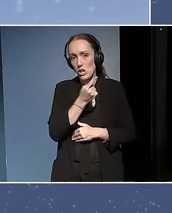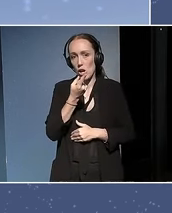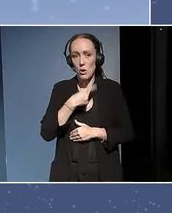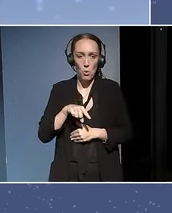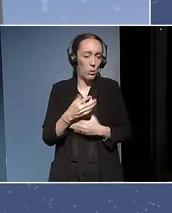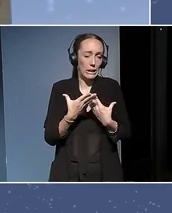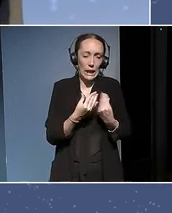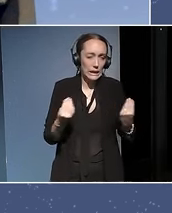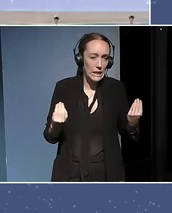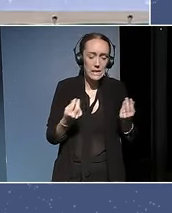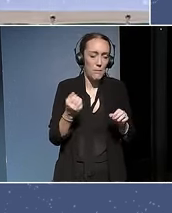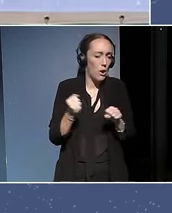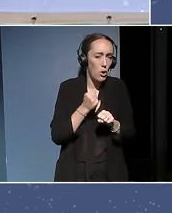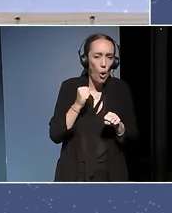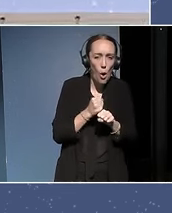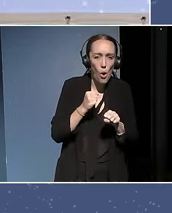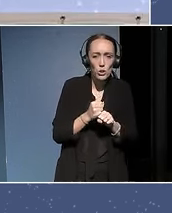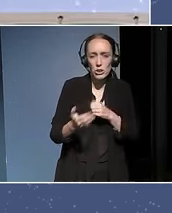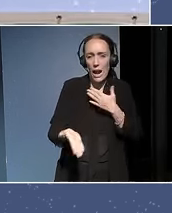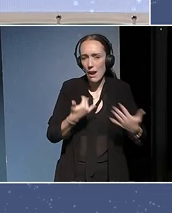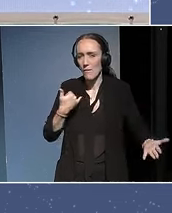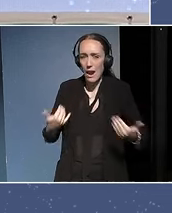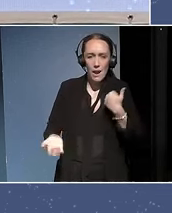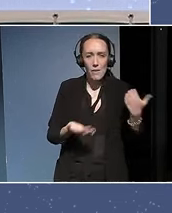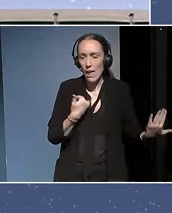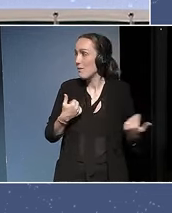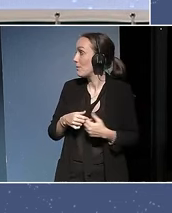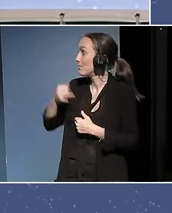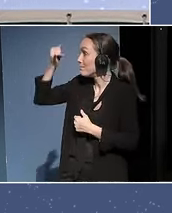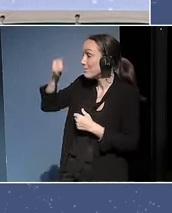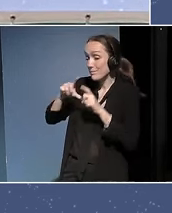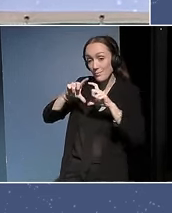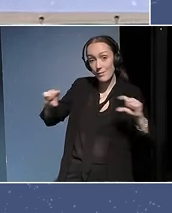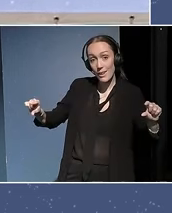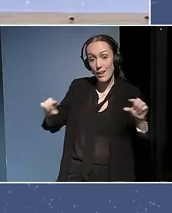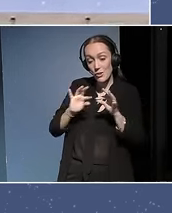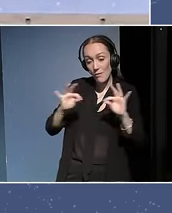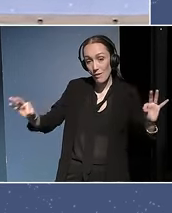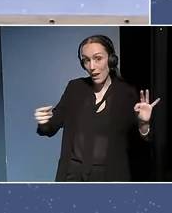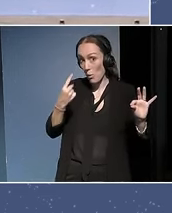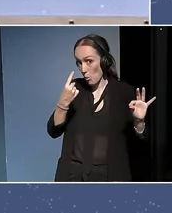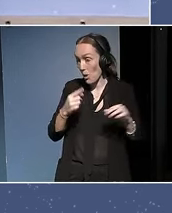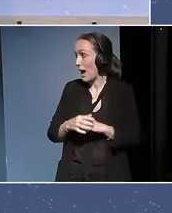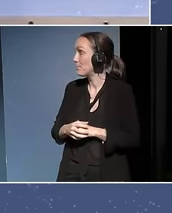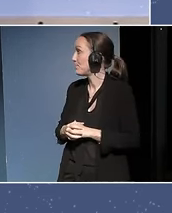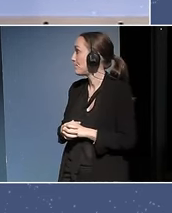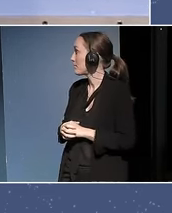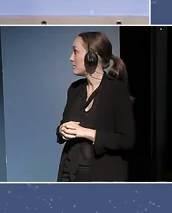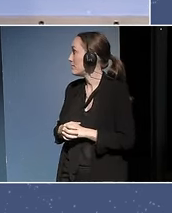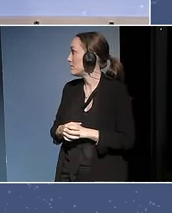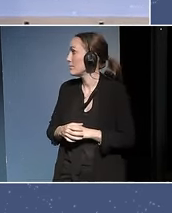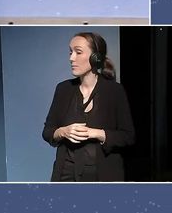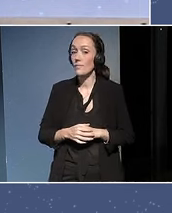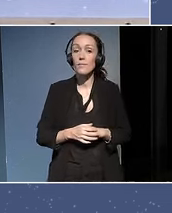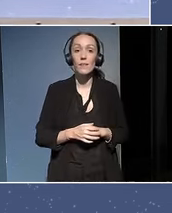tonnellate di roccia AV visto sotto lì c'è scritta una cosa una cosa anzi il cui risultato